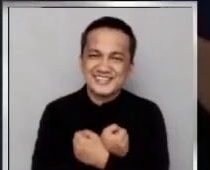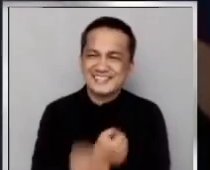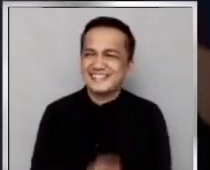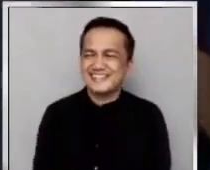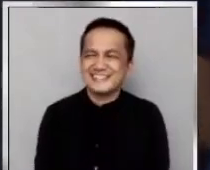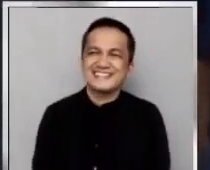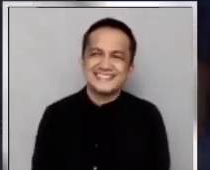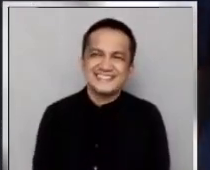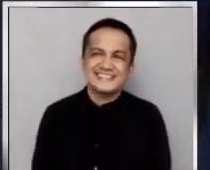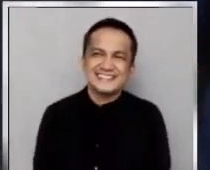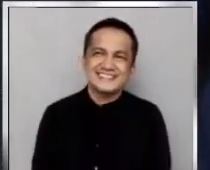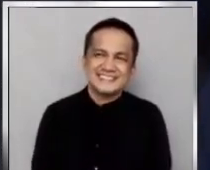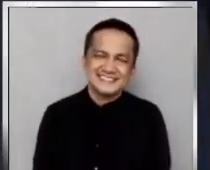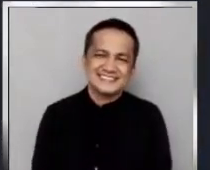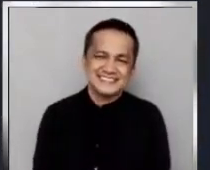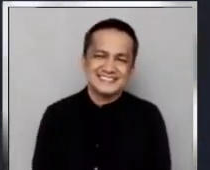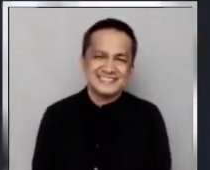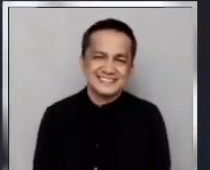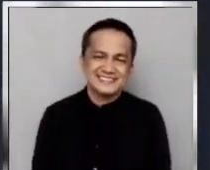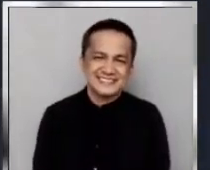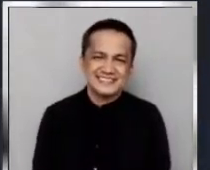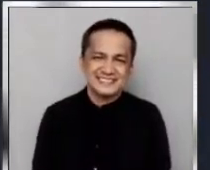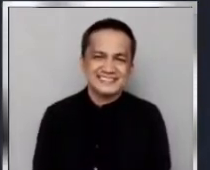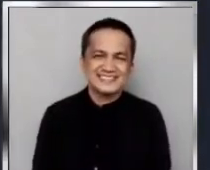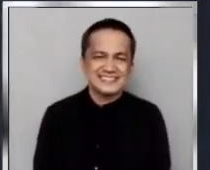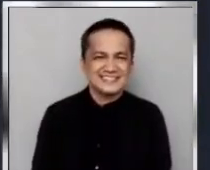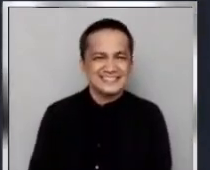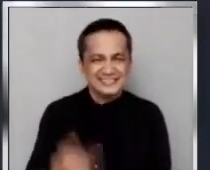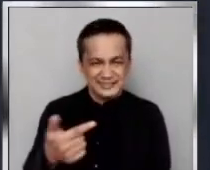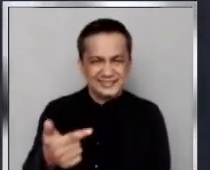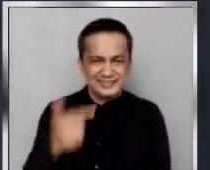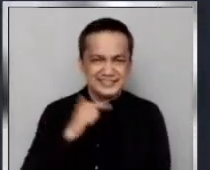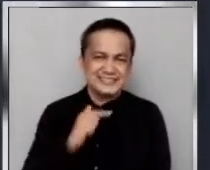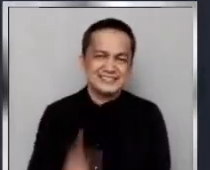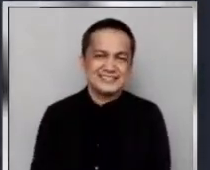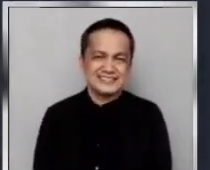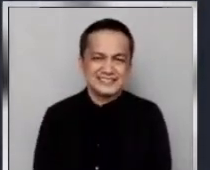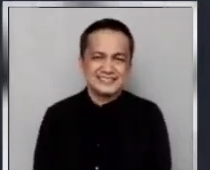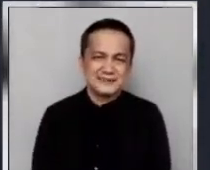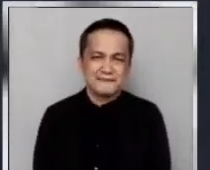Katatibayan updated sa showbiz happenings.